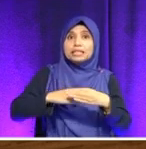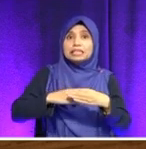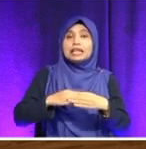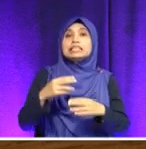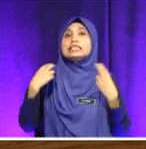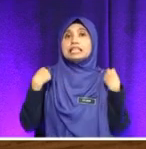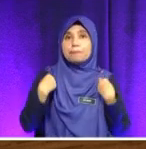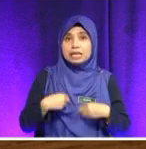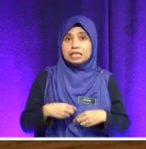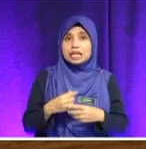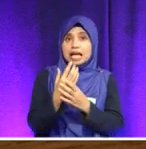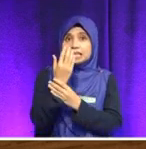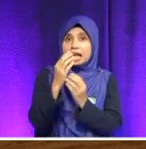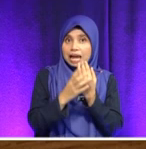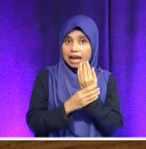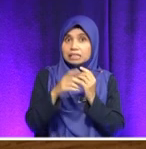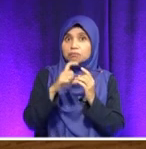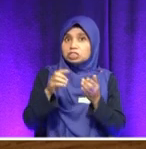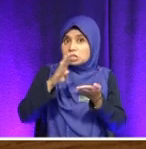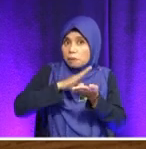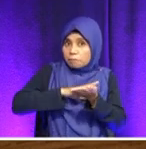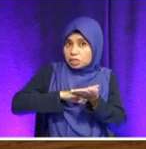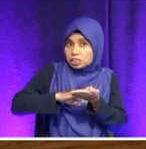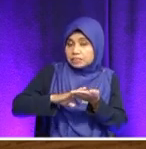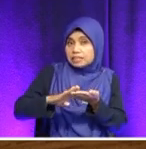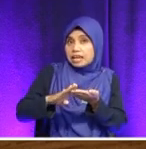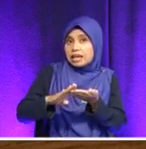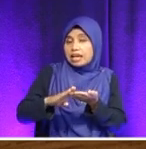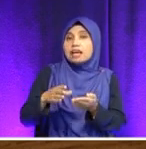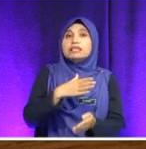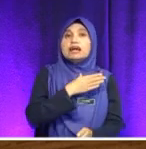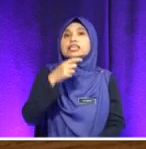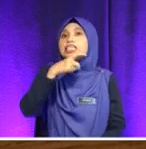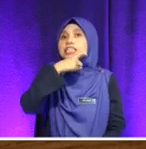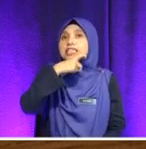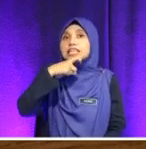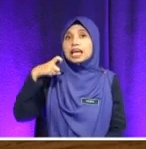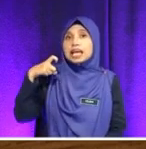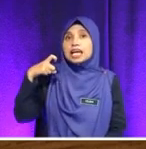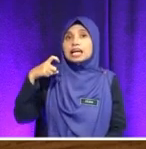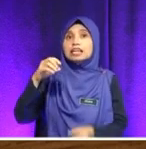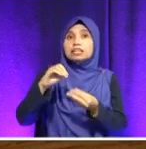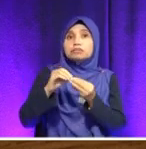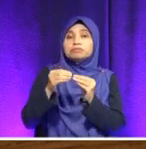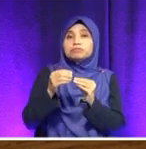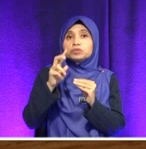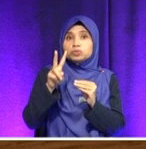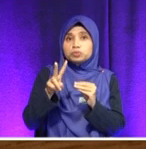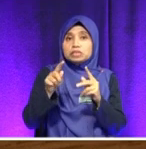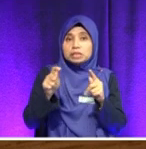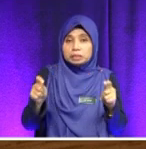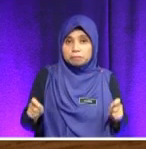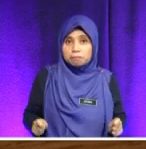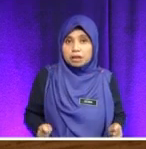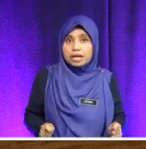tangan mestilah berada dalam keadaan bersih dan juga kering. Okey, yang kedua, tempat dan ruang kerja